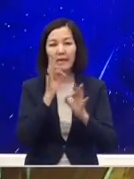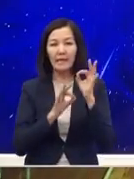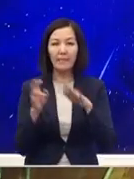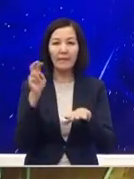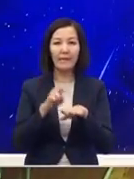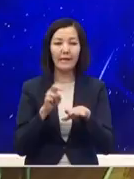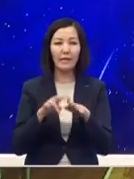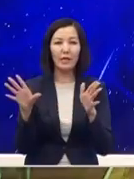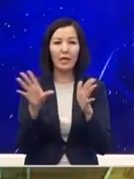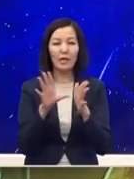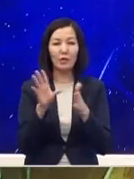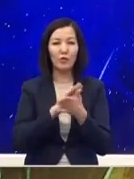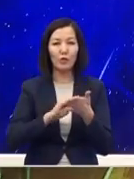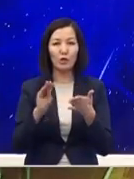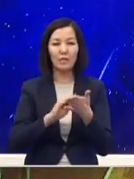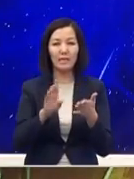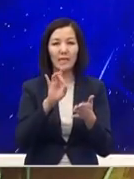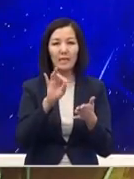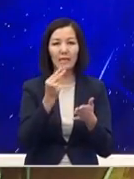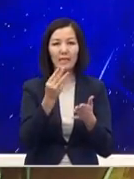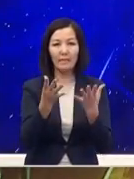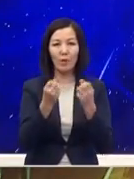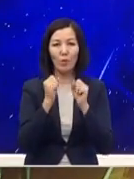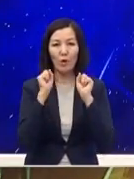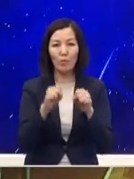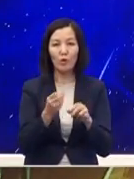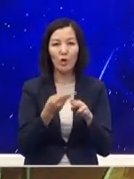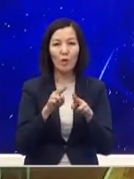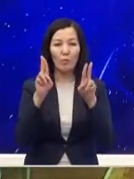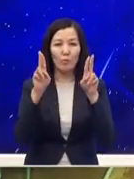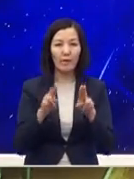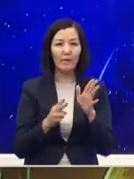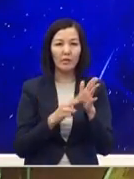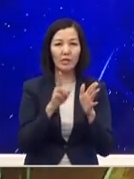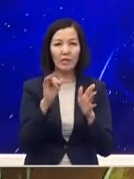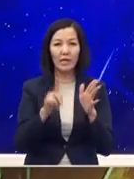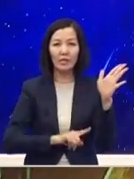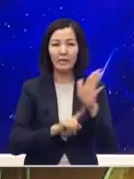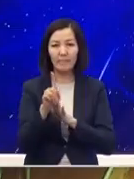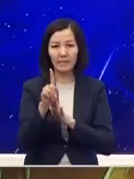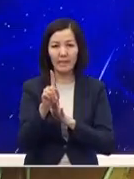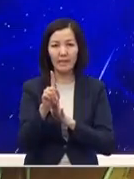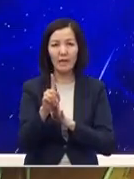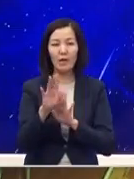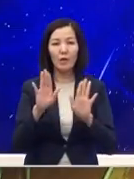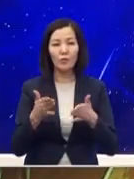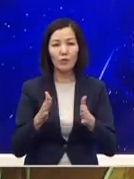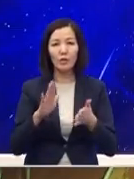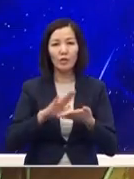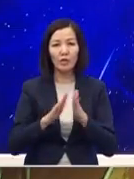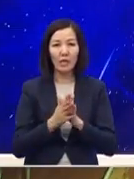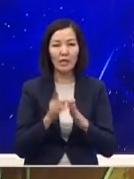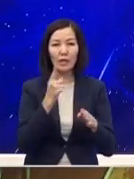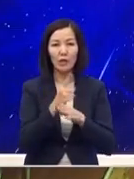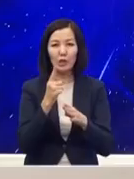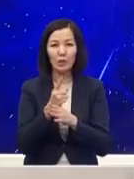дәрі-дәрмекті дәрігердің электронды жазылған рецептісімен алуға болады. Бұл ереже 7 қарашадан бастап күшіне енеді. Төтенше жағдай